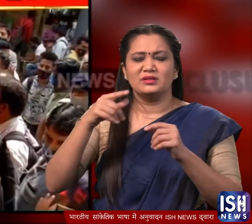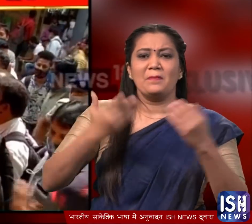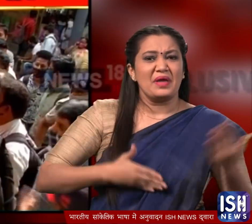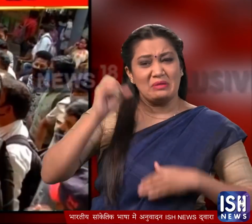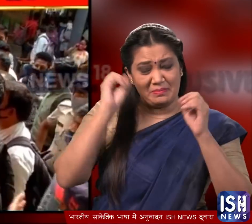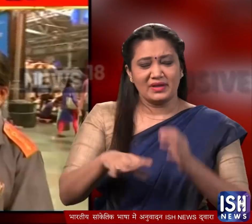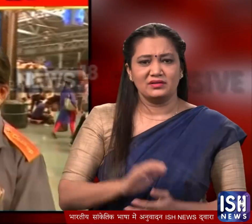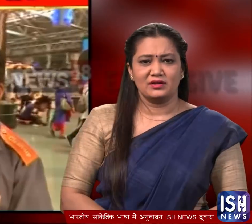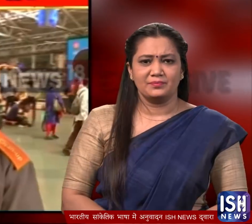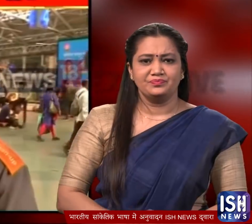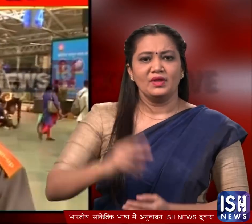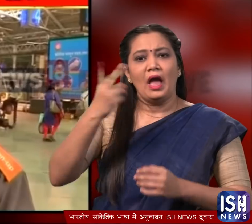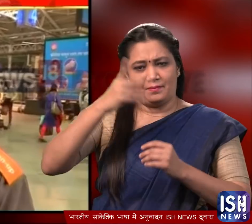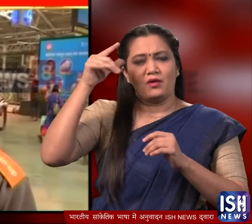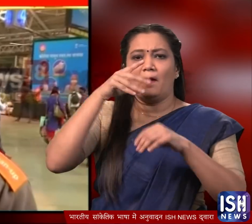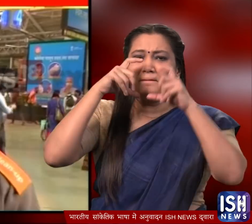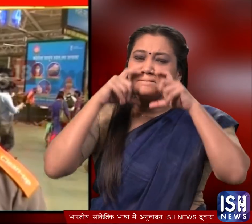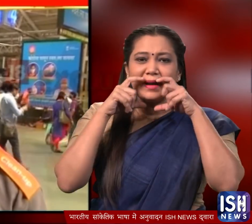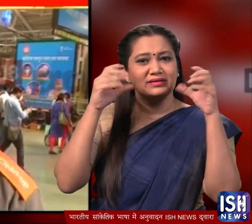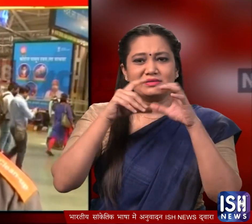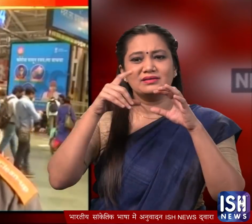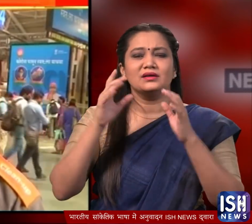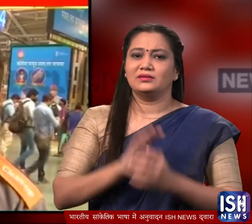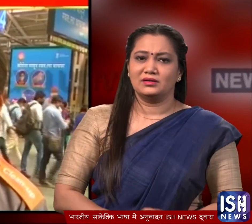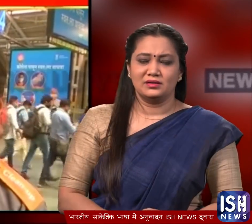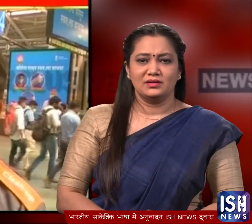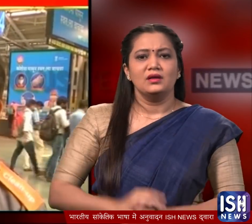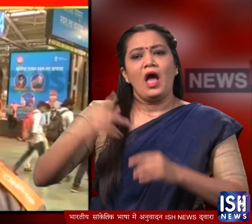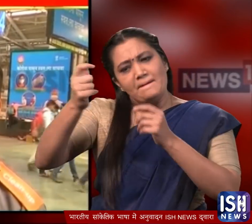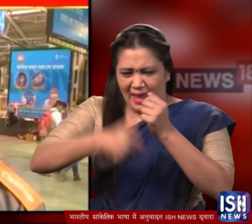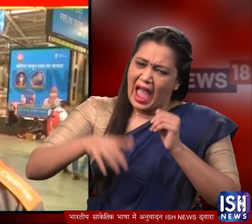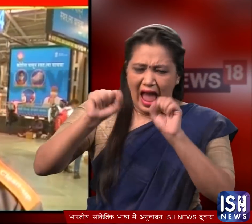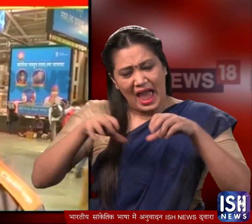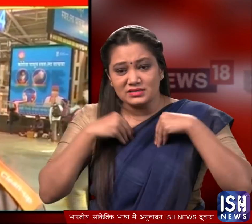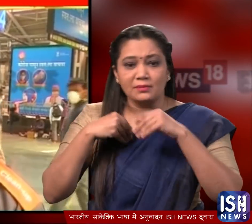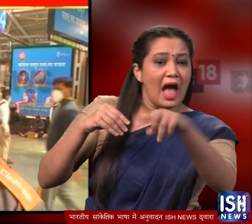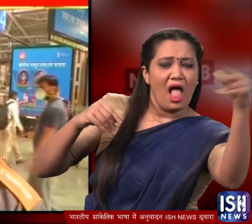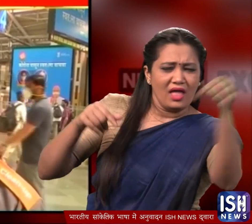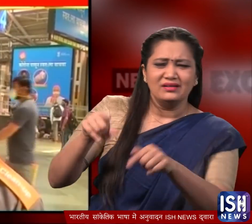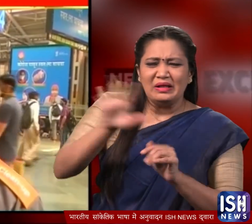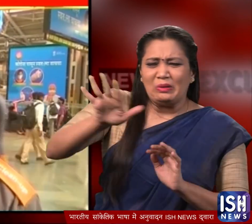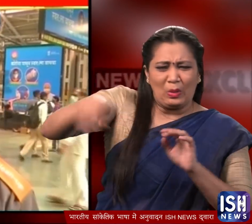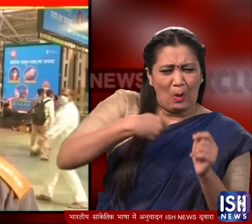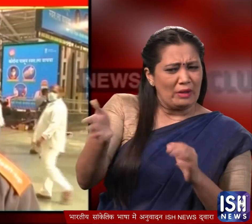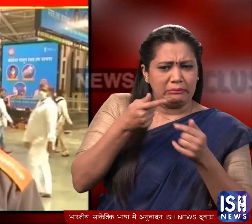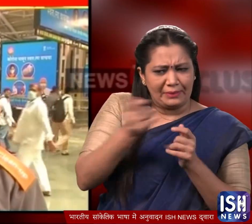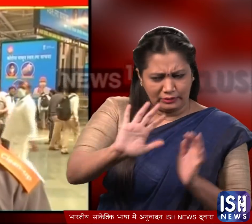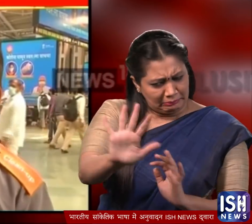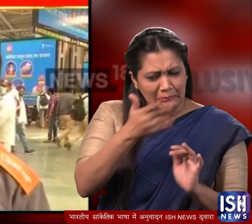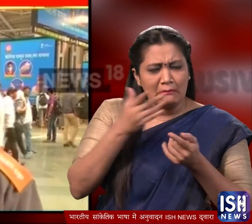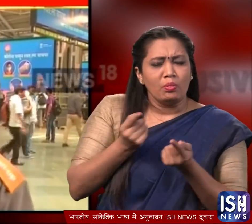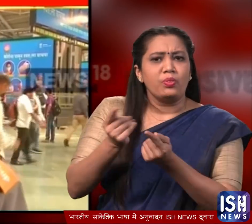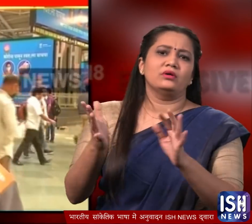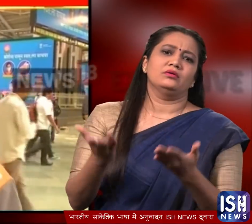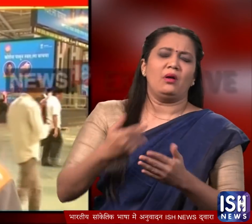उनसे बदतमीजी भी की। 2 जन का हाथ में मास्क था, तो लोग फाइन दे रहे थे। दूसरा आके बोल रहे कि ये लोग चोर है, इनको